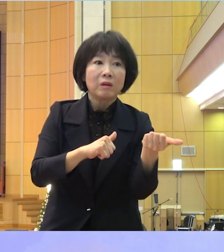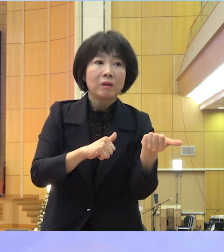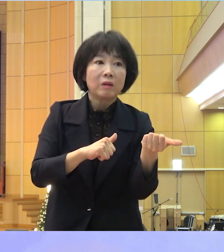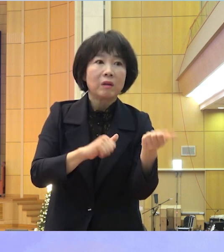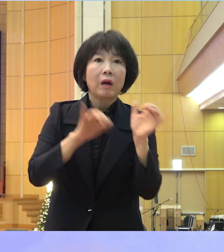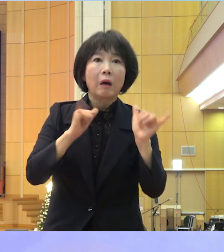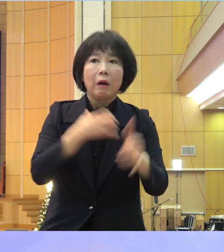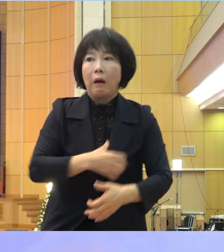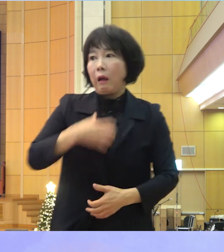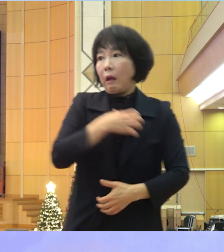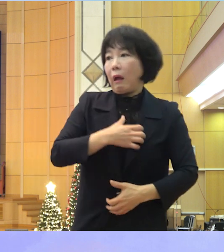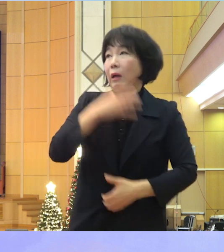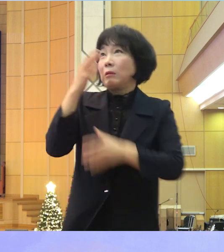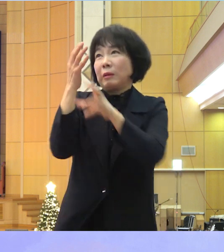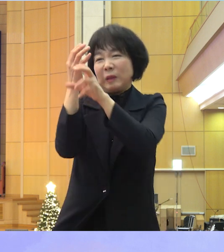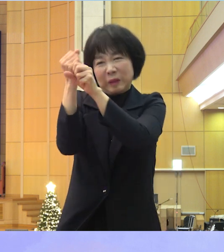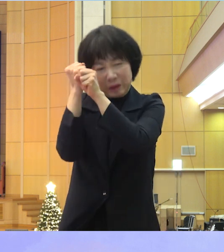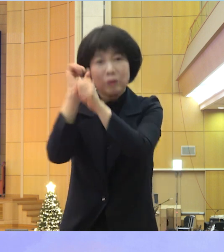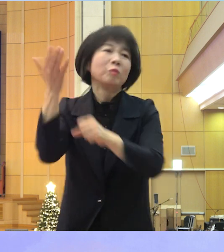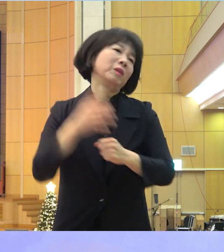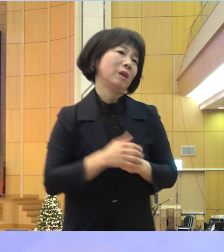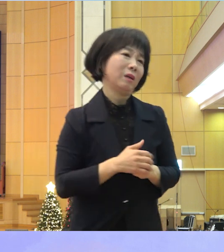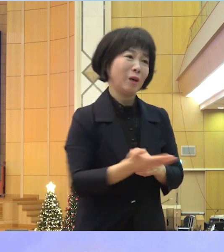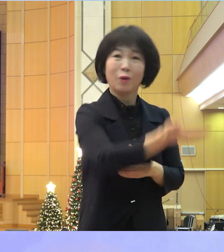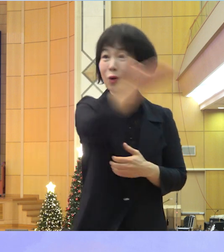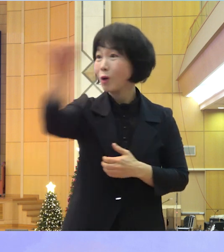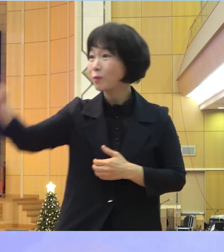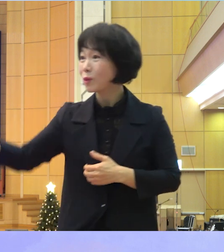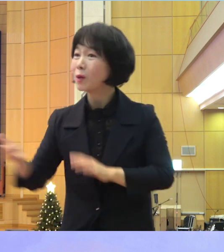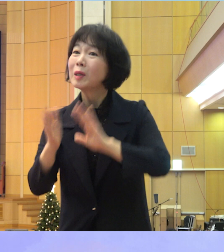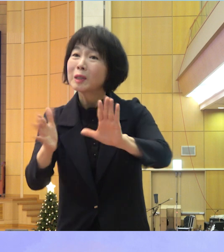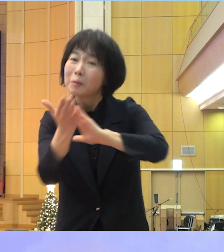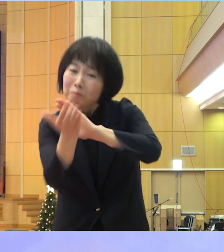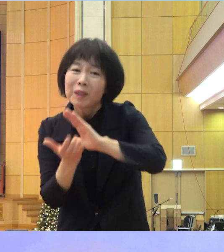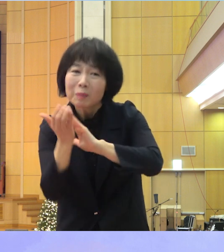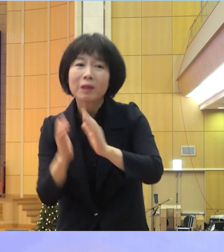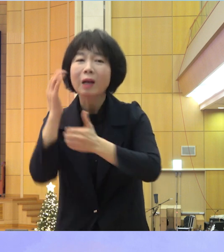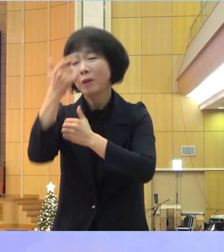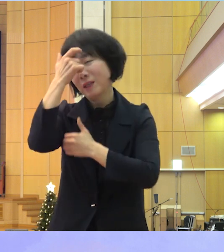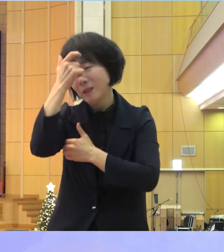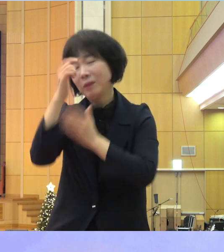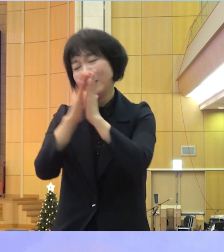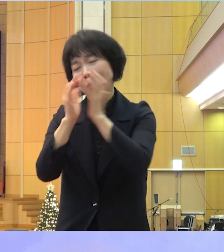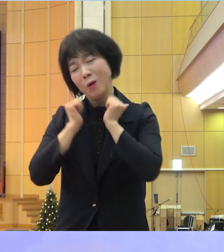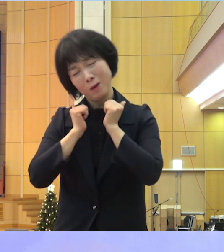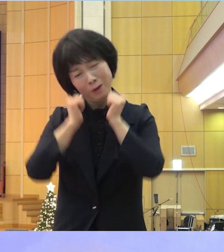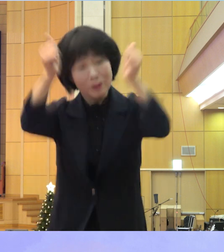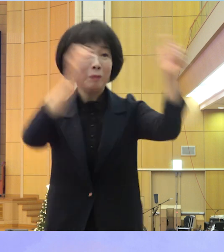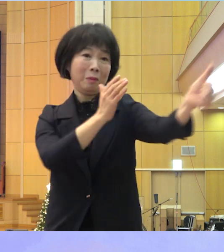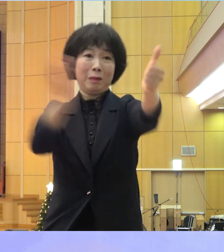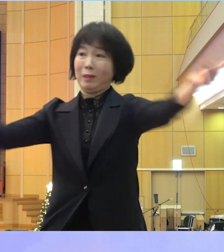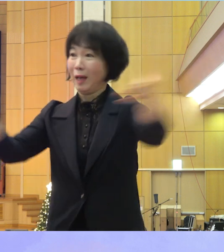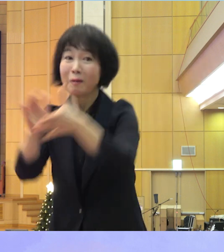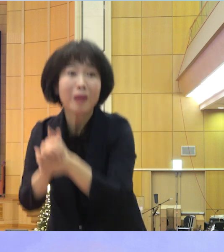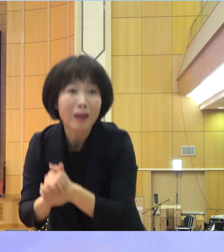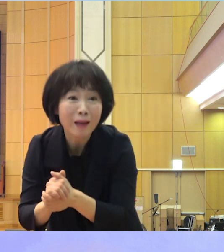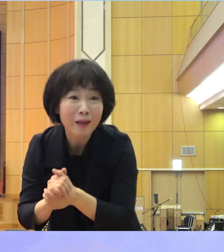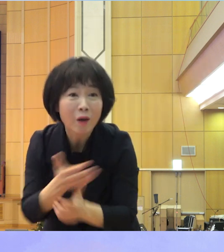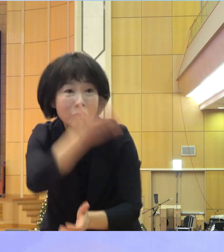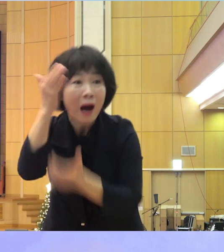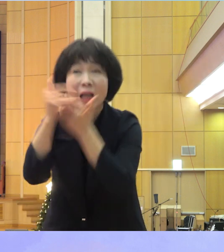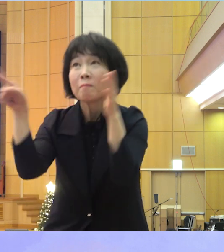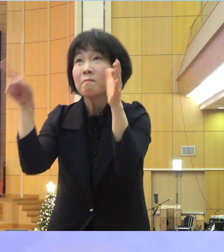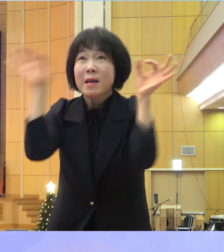그러니까 여러분, 미리미리 사전에 히스기야 왕처럼 죽게 돼서 주님 찾고 기도하고